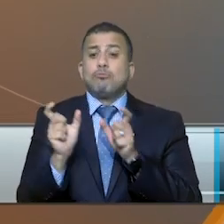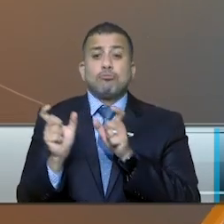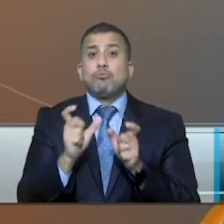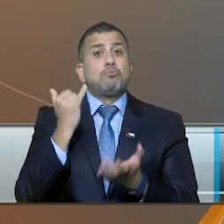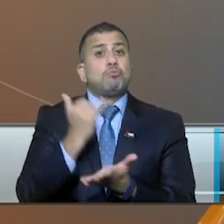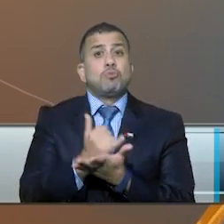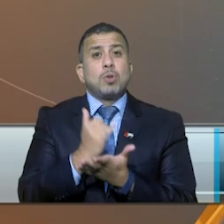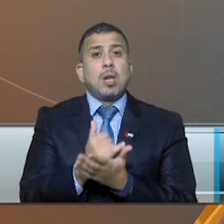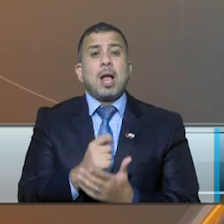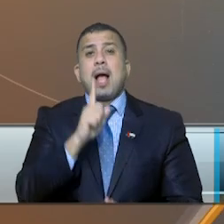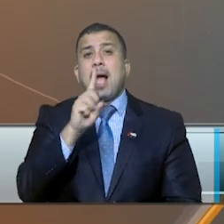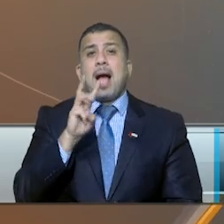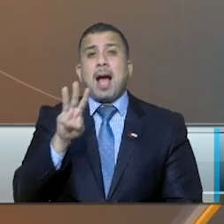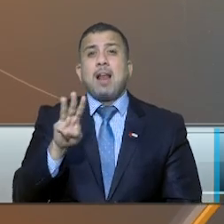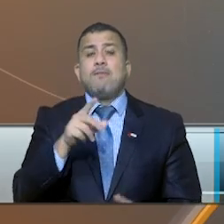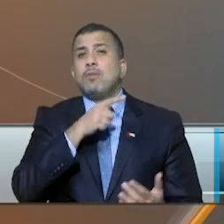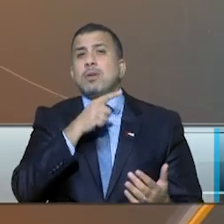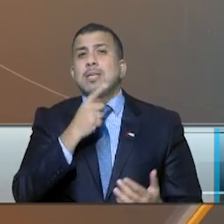اشراف